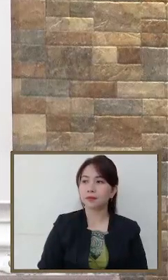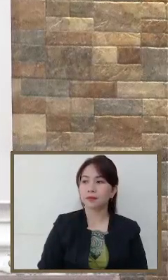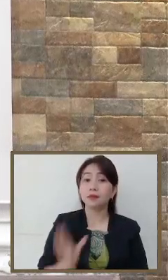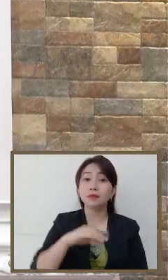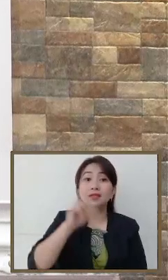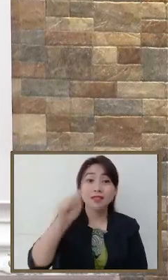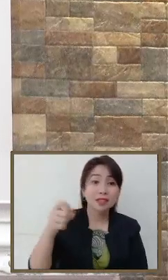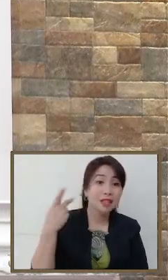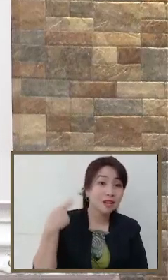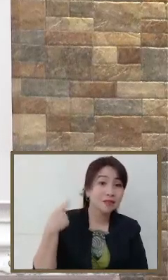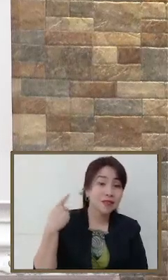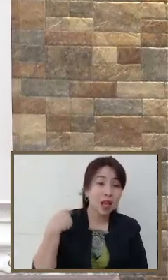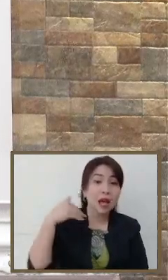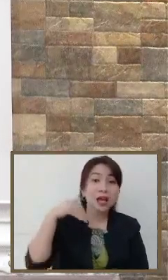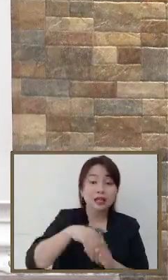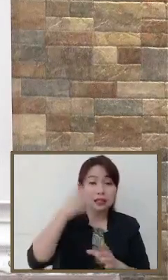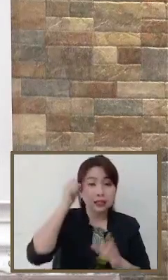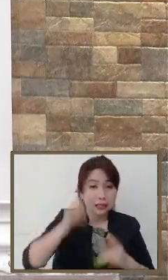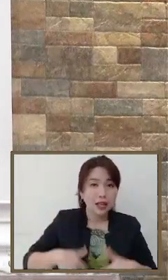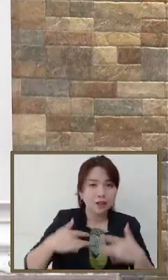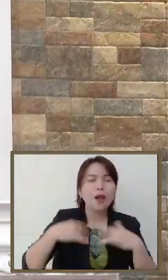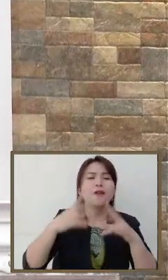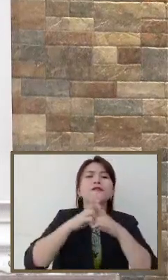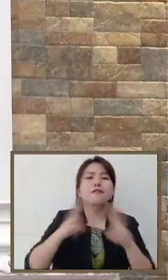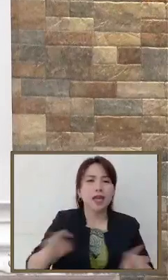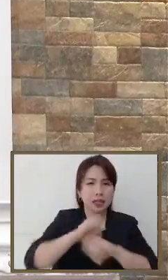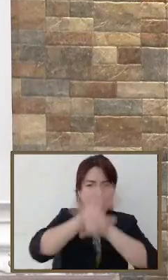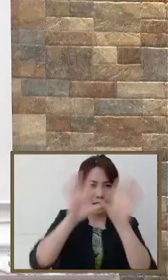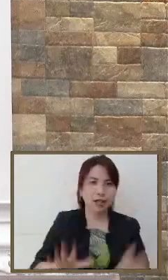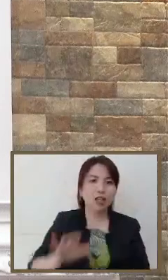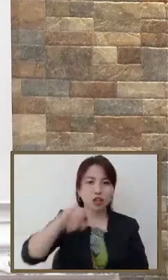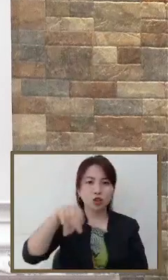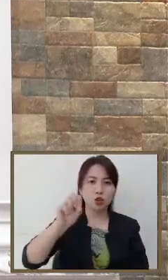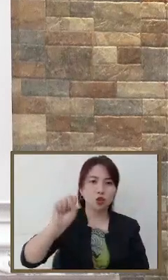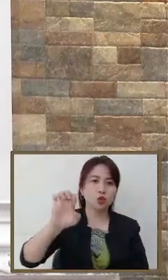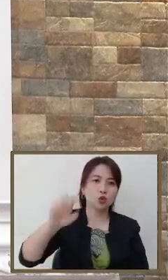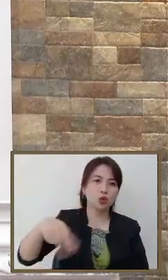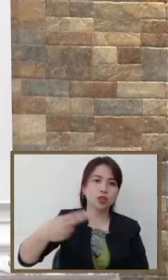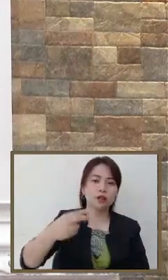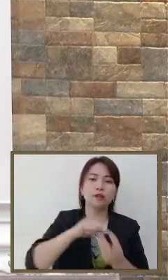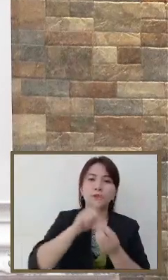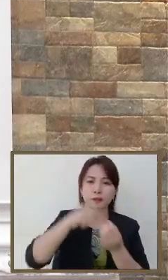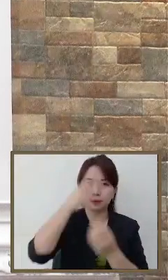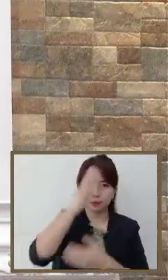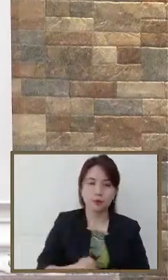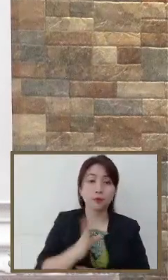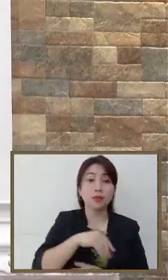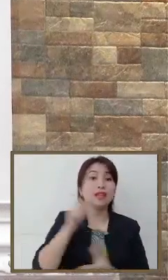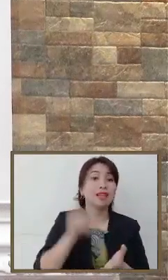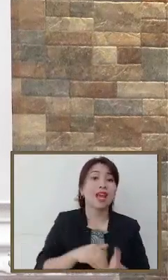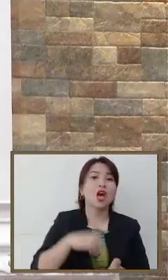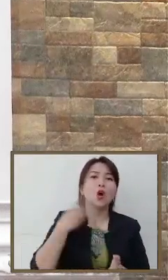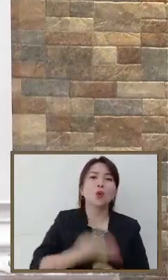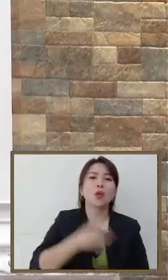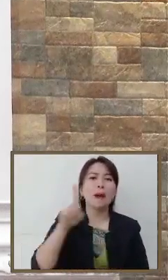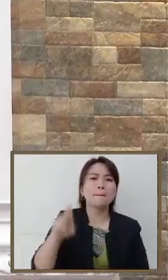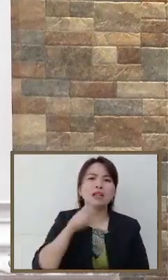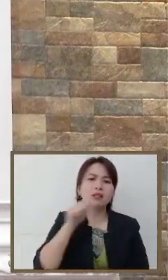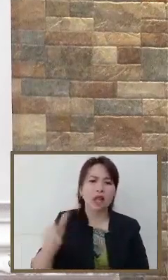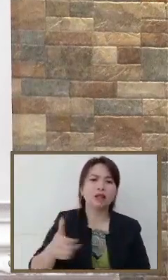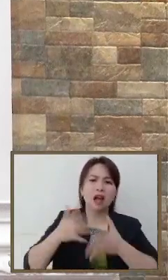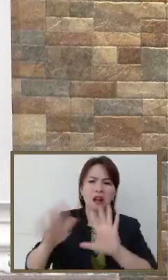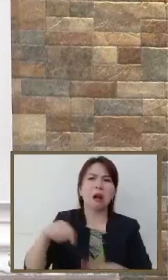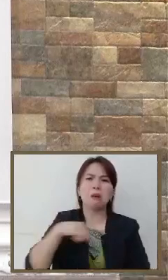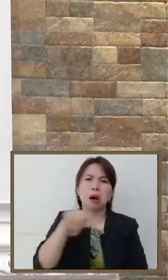na sa kanya kumbaga maliwanag sa kanya ang Diyos mga kapatid huwag tayong papayag na Hindi maliwanag sa atin ang Diyos